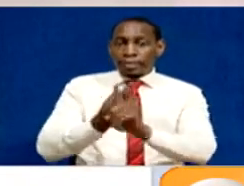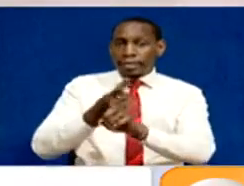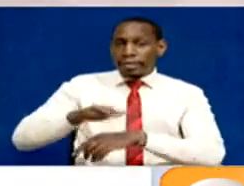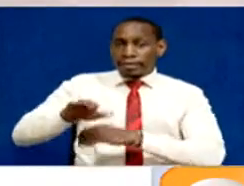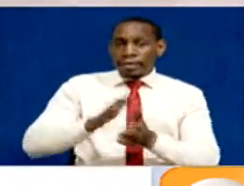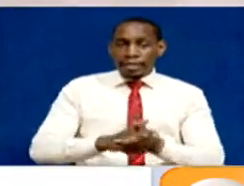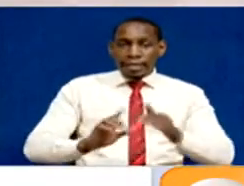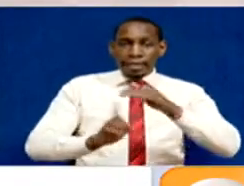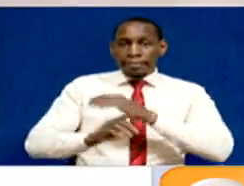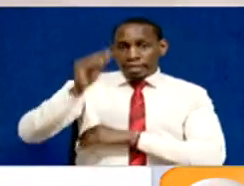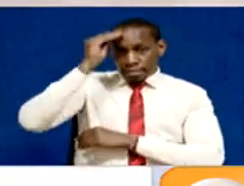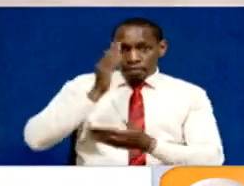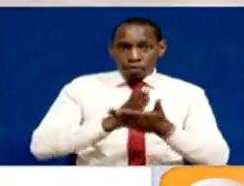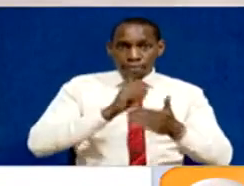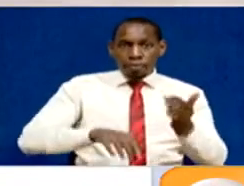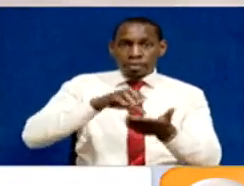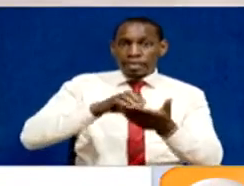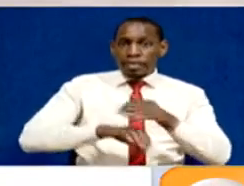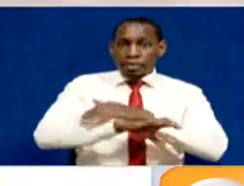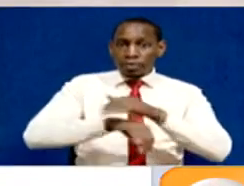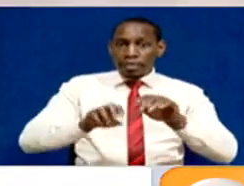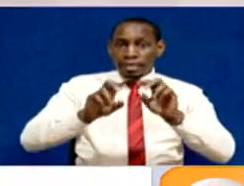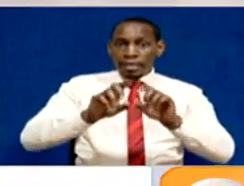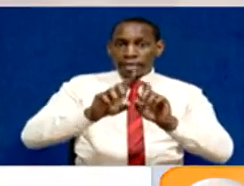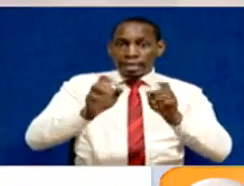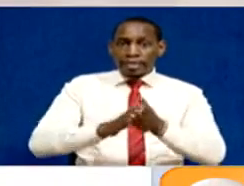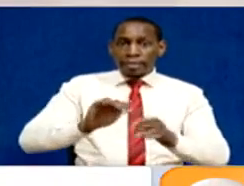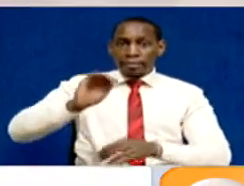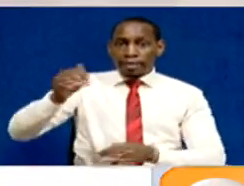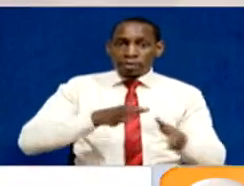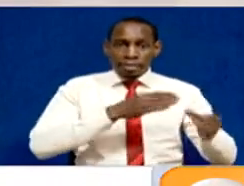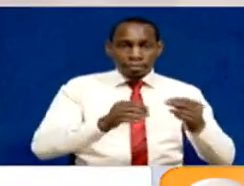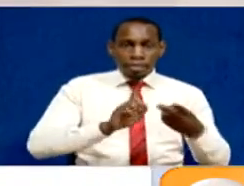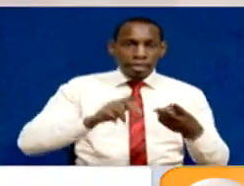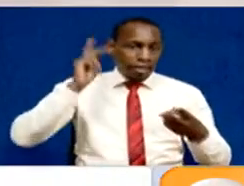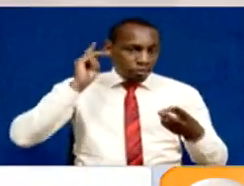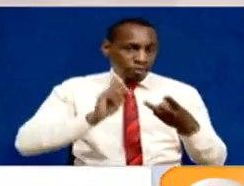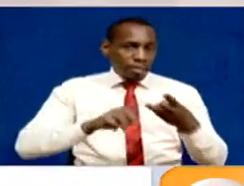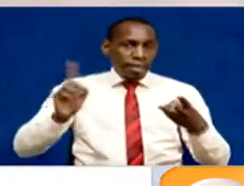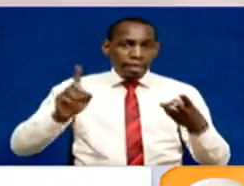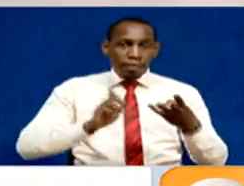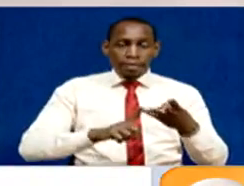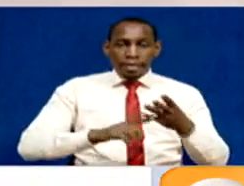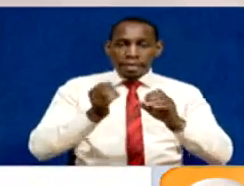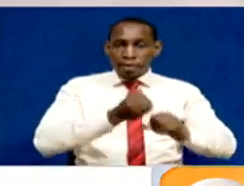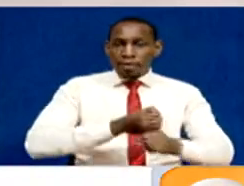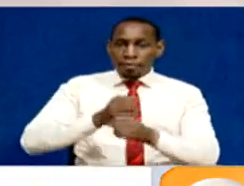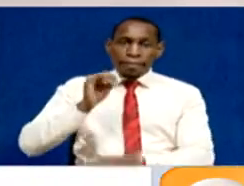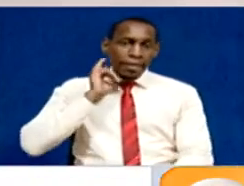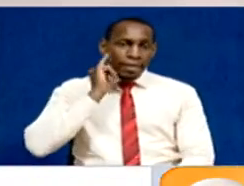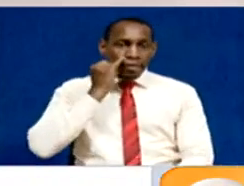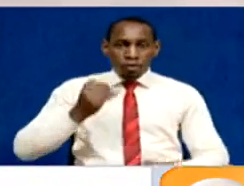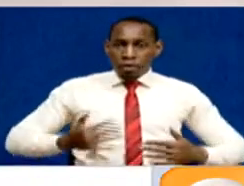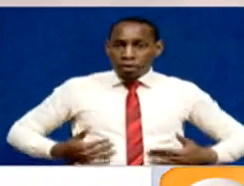kadhaa. Wizara ya Elimu ikithibitisha visa vya udanganyifu katika kaunti za Busia, Kisii, Nairobi, Homa Bay, Isiolo